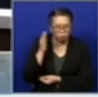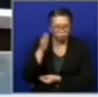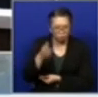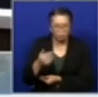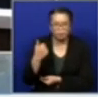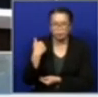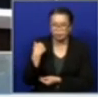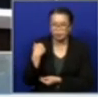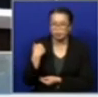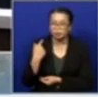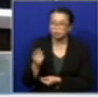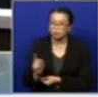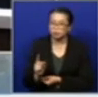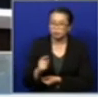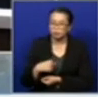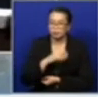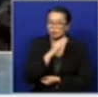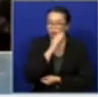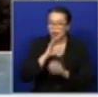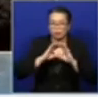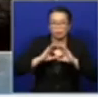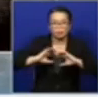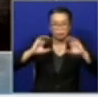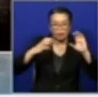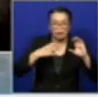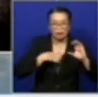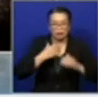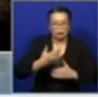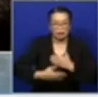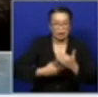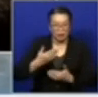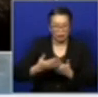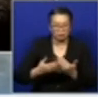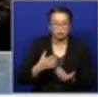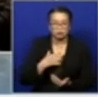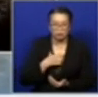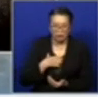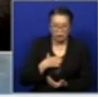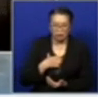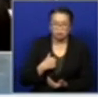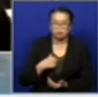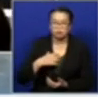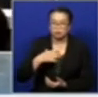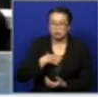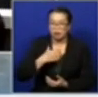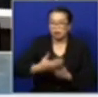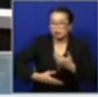ซึ่งการจัดลำดับความสำคัญก่อนหลังในการที่จะเข้าร่วมความตกล